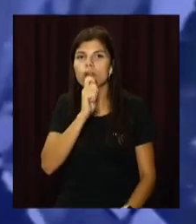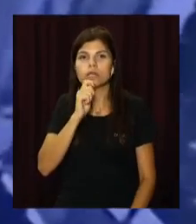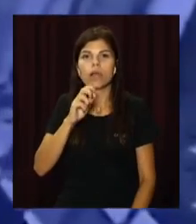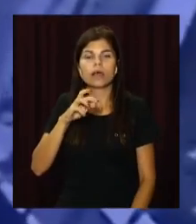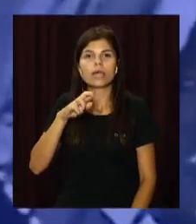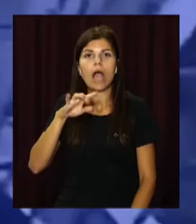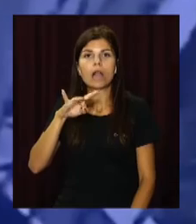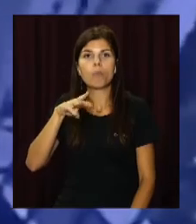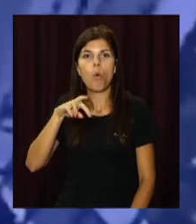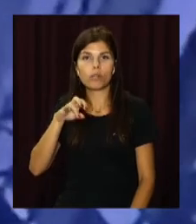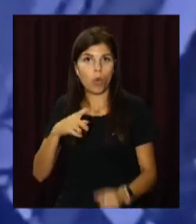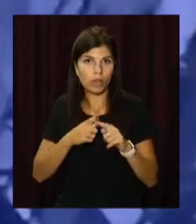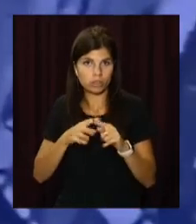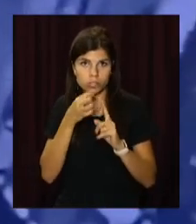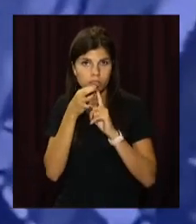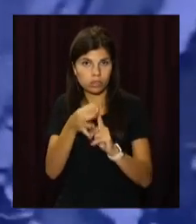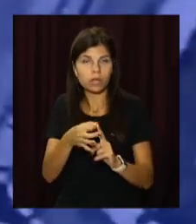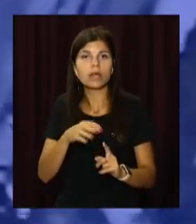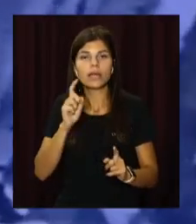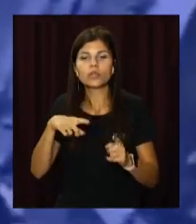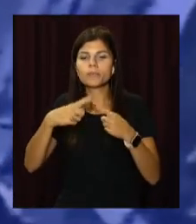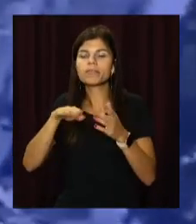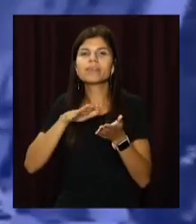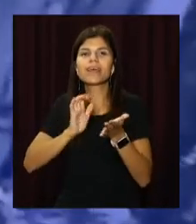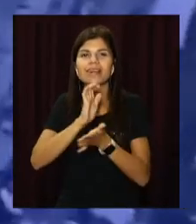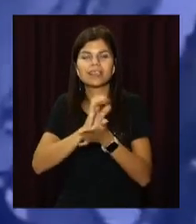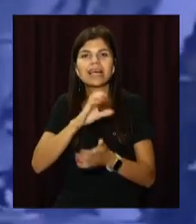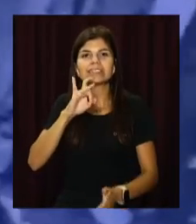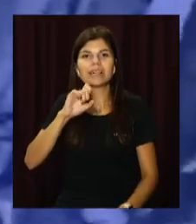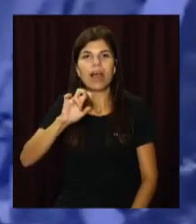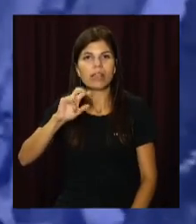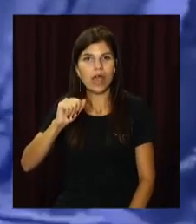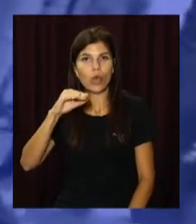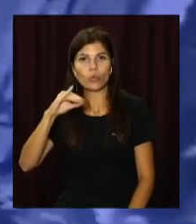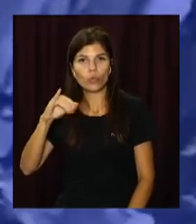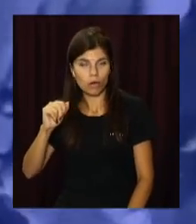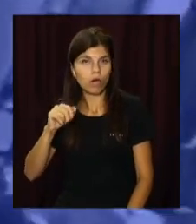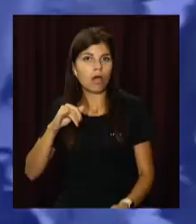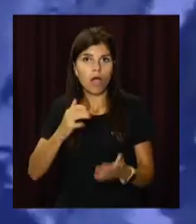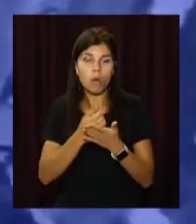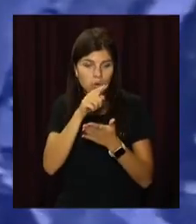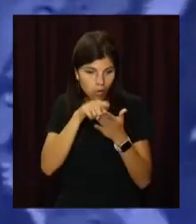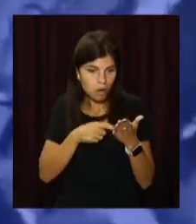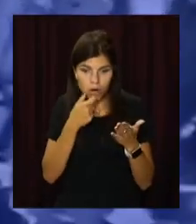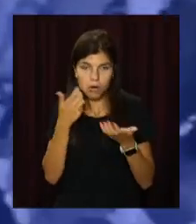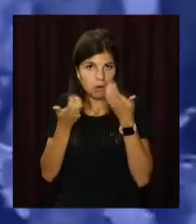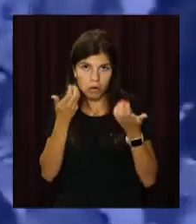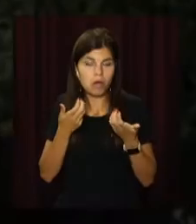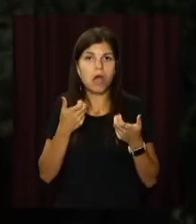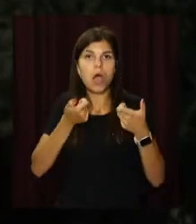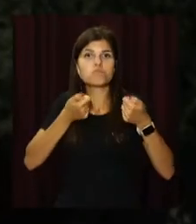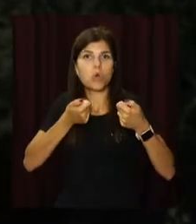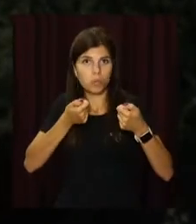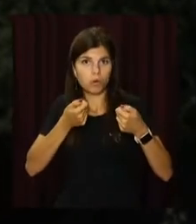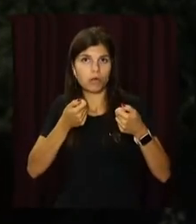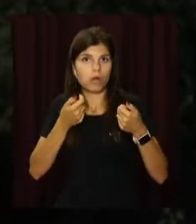«Страна.ua», правоохоронці не знайшли ніяких зачіпок і в мобільному загиблого – вся переписка була видалена. Нагадаю, 15